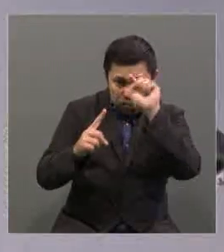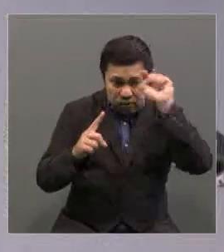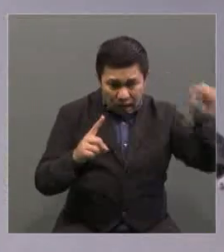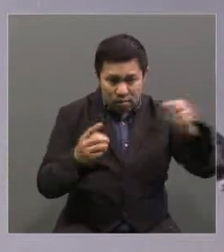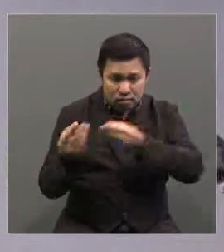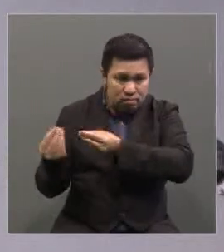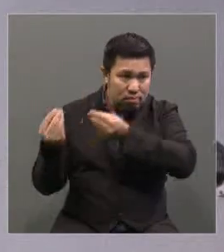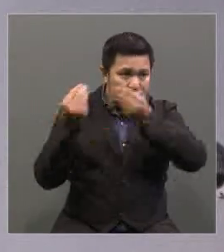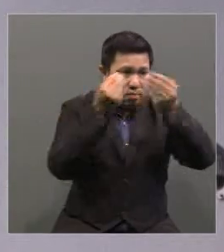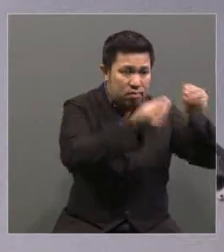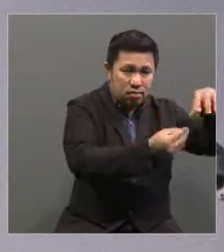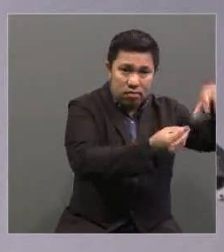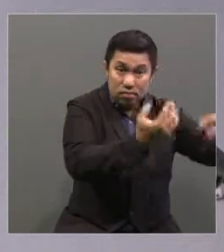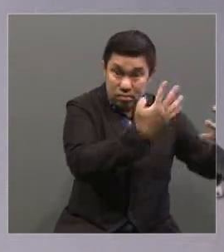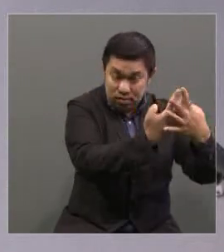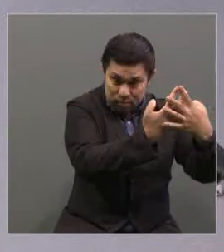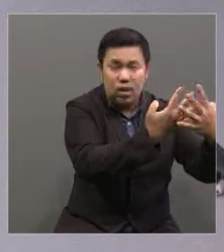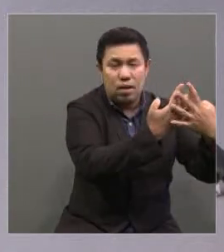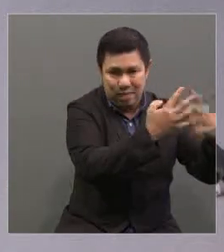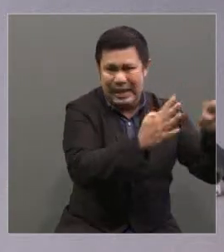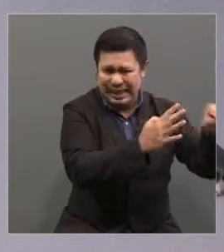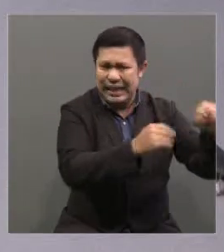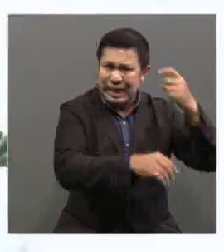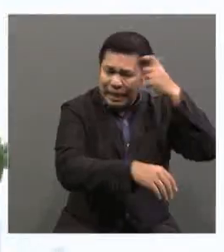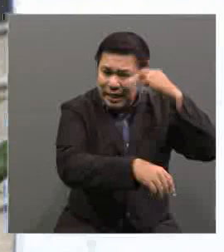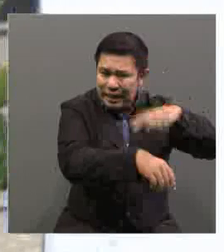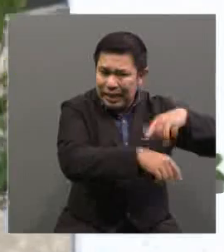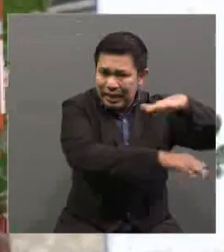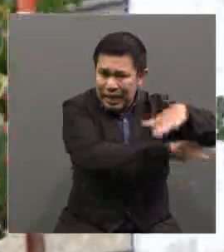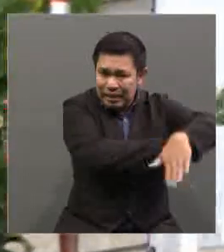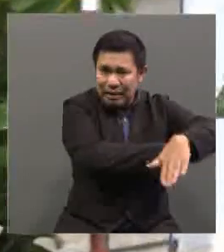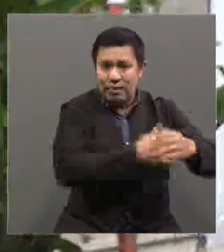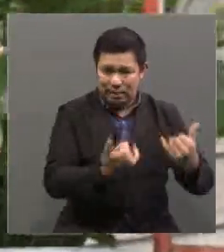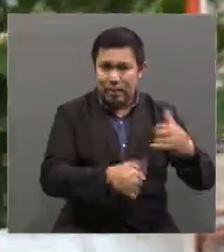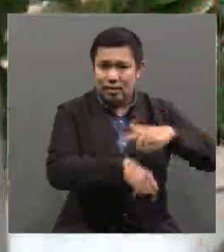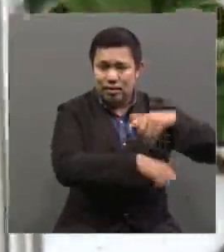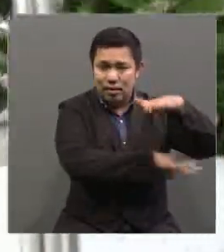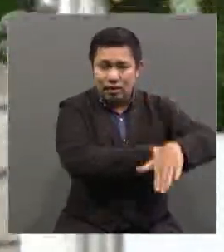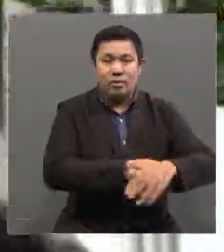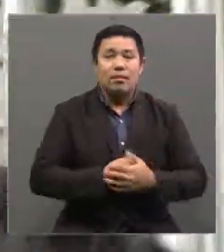ที่ทัณฑสถานก่อนถึงจะปล่อยตัวออกมาได้ซึ่งก็คาดว่าน่าจะเป็นช่วงเย็นๆวันนี้ครับ